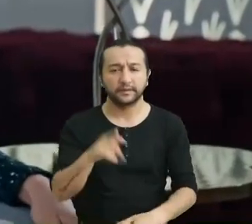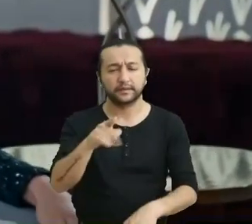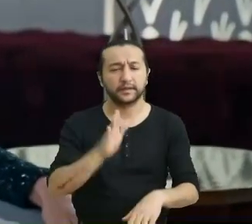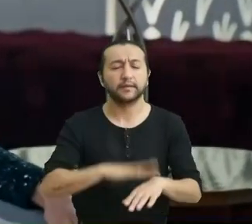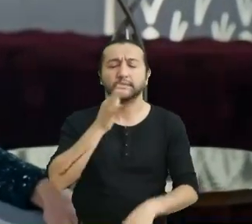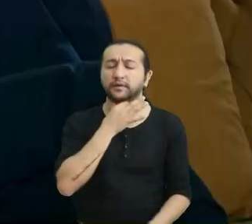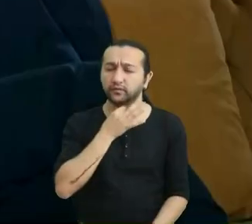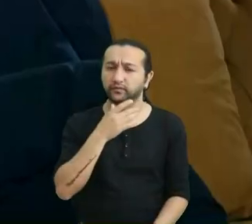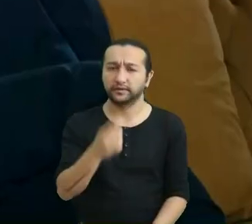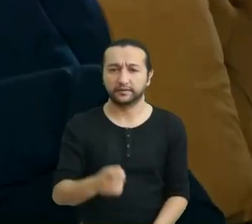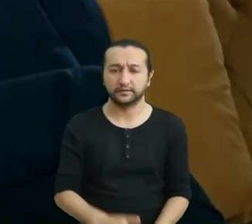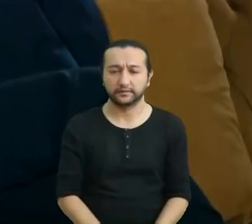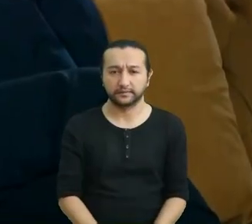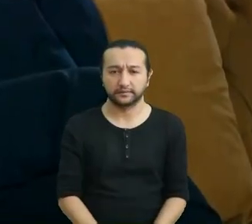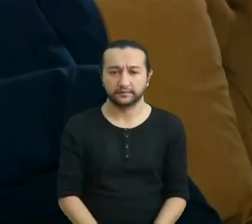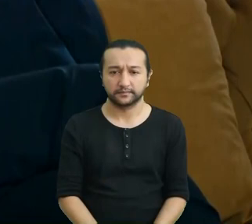Yapmayın ne olur.